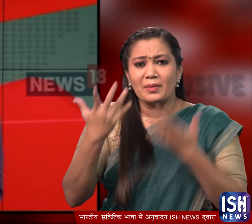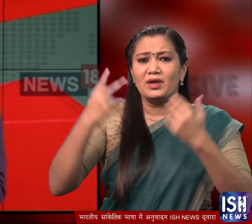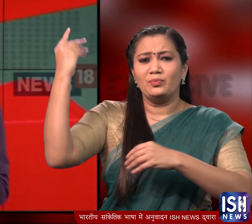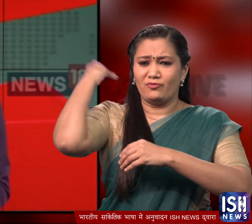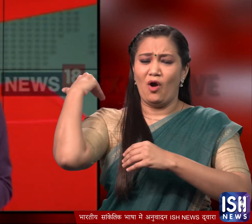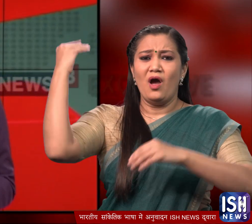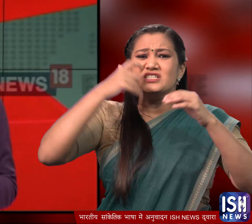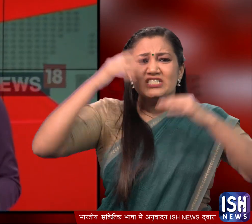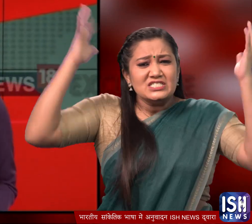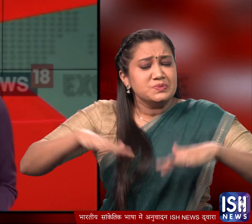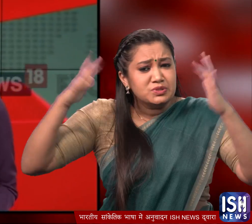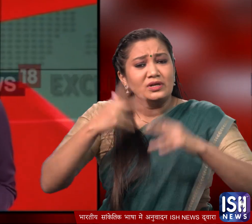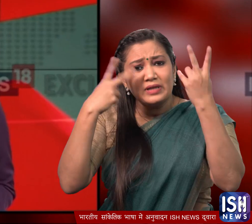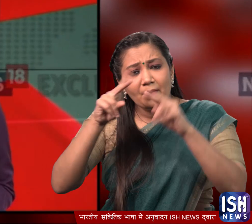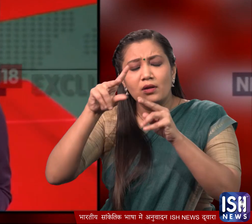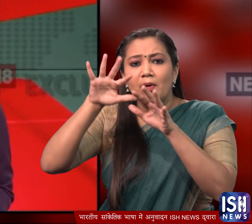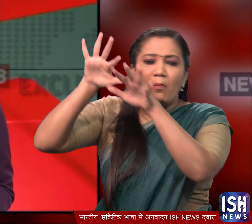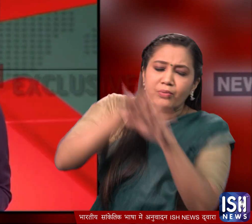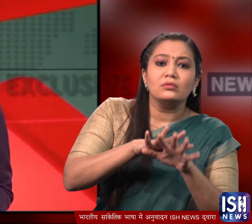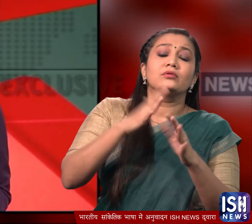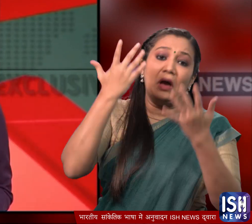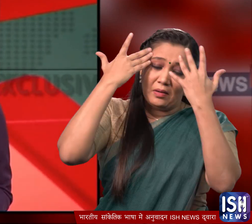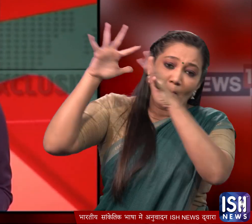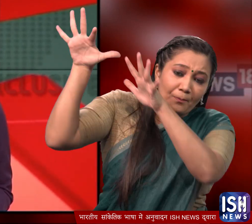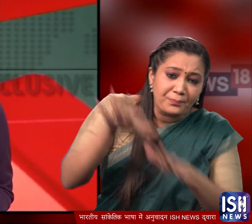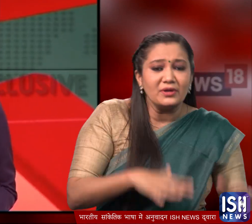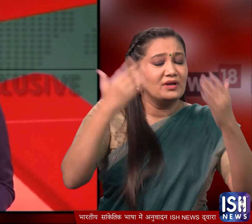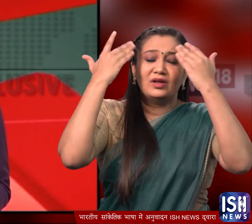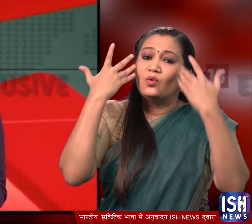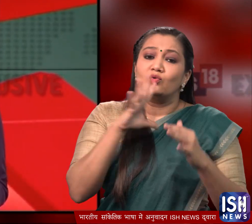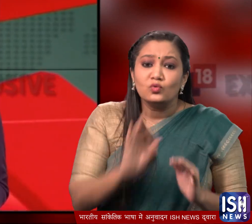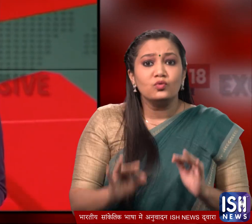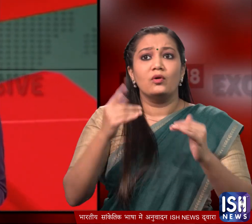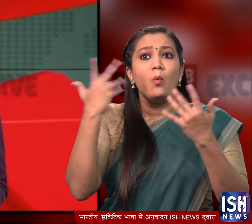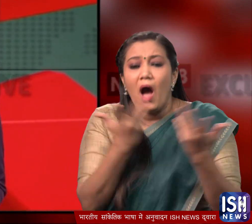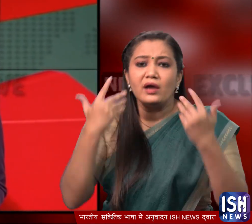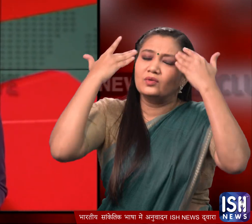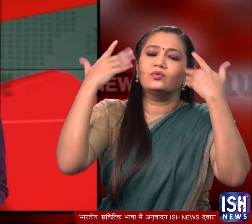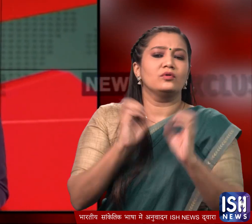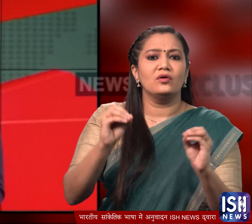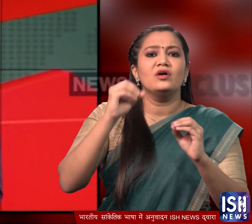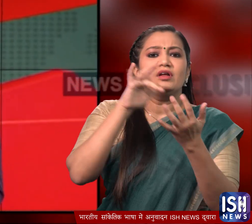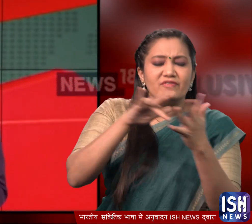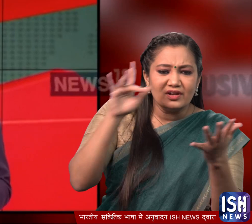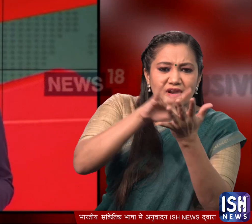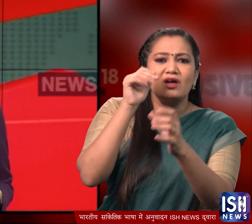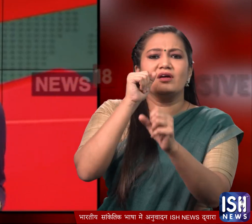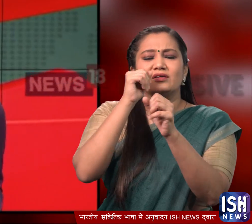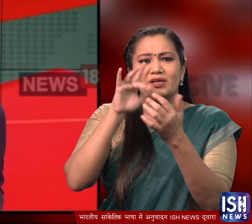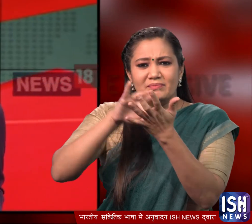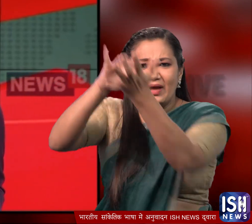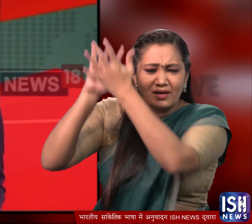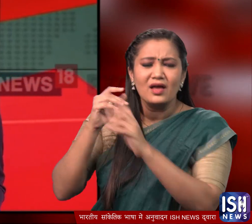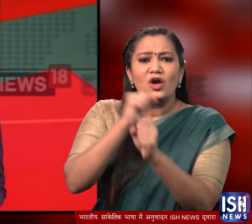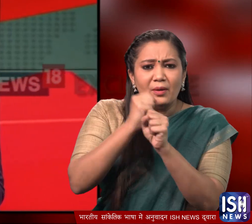है कि पिछले दिनों जो बर्फ गिरी थी उसके खिसकने की वजह से हादसा हुआ। घटना की असली वजह जानने के लिए राज्य और केंद्र सरकार